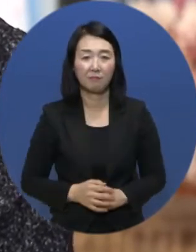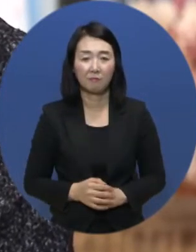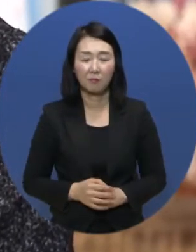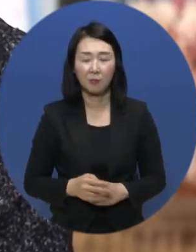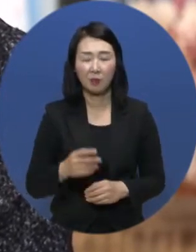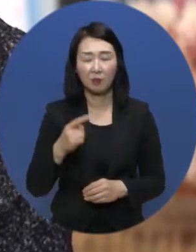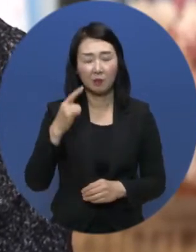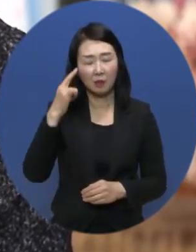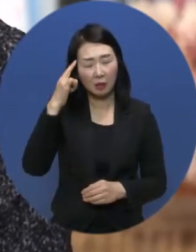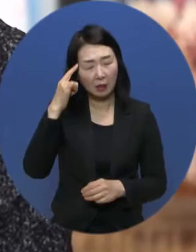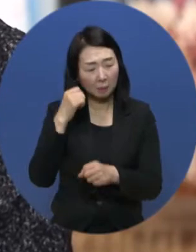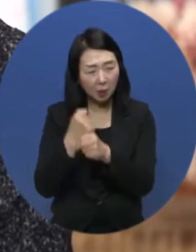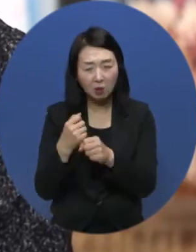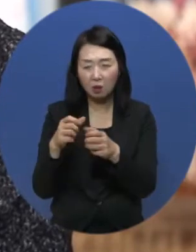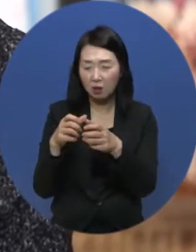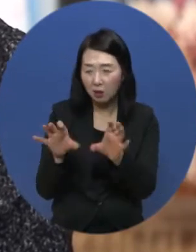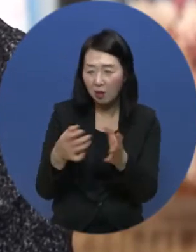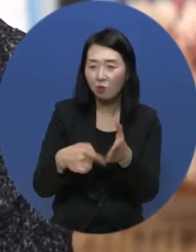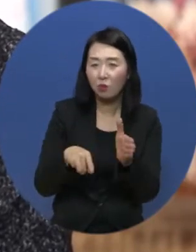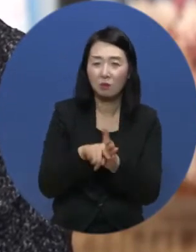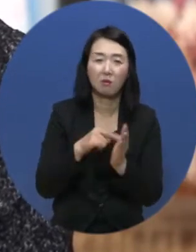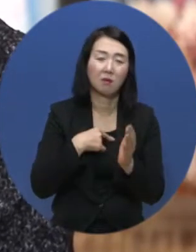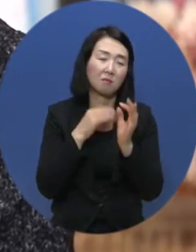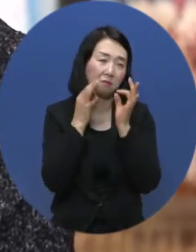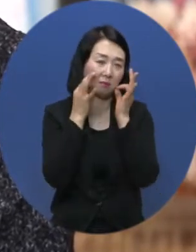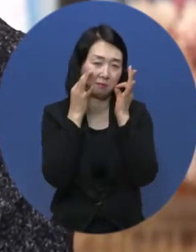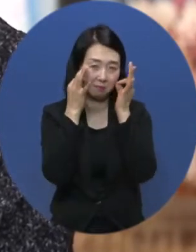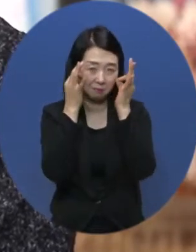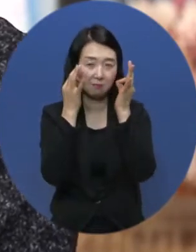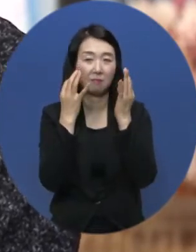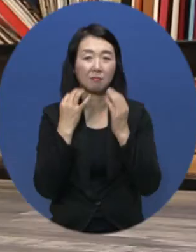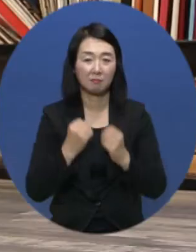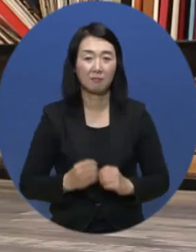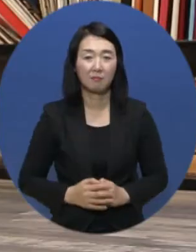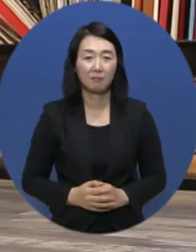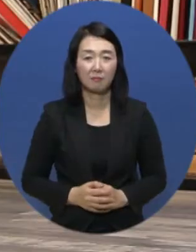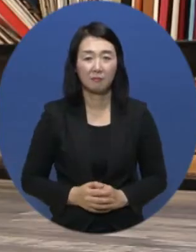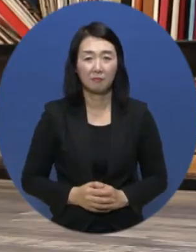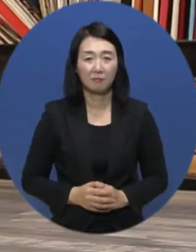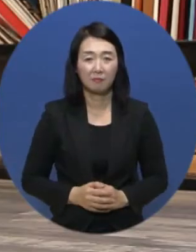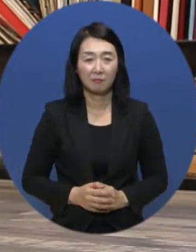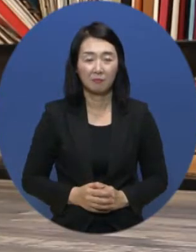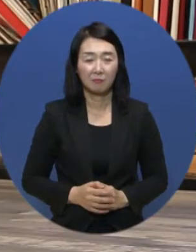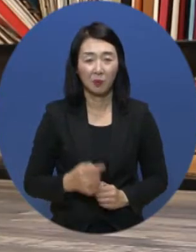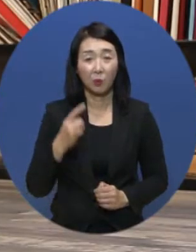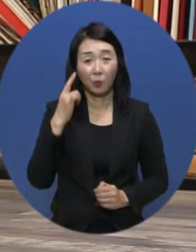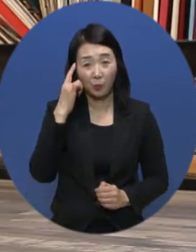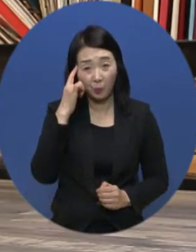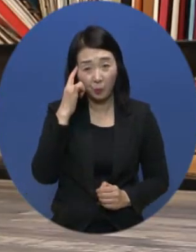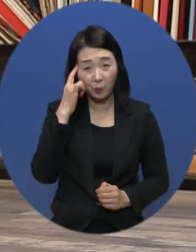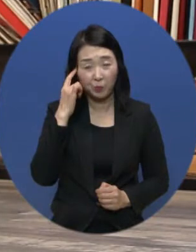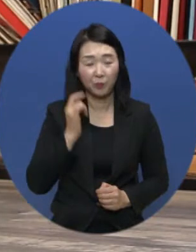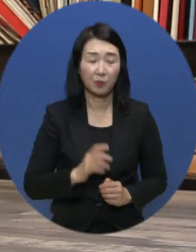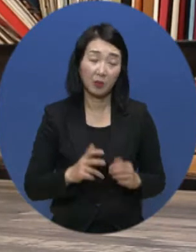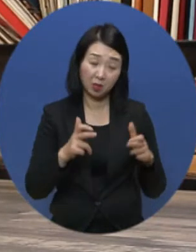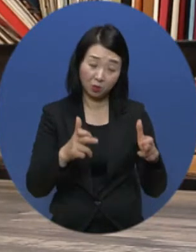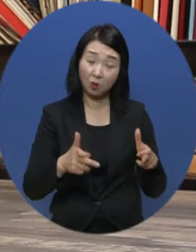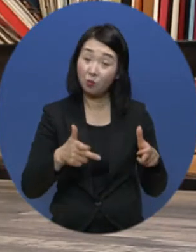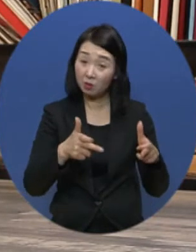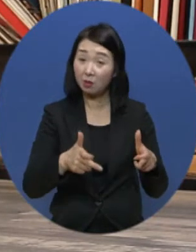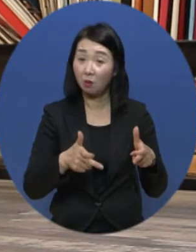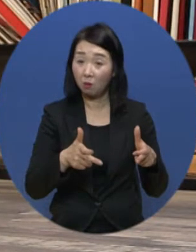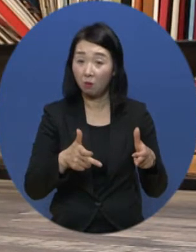깨기 위해서 굉장히 많이 노력을 했습니다. 일단 뭐 휠체어를 탄